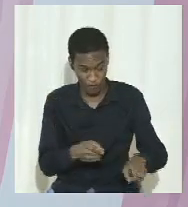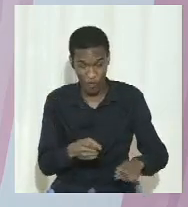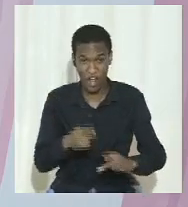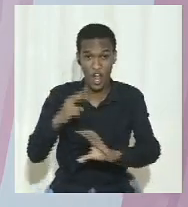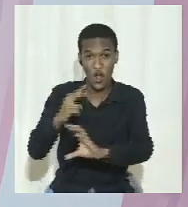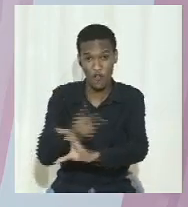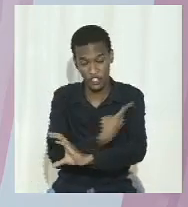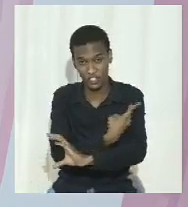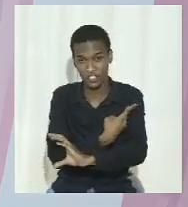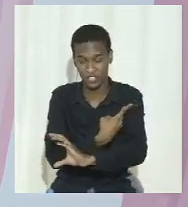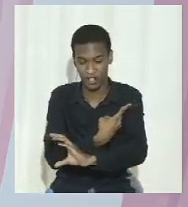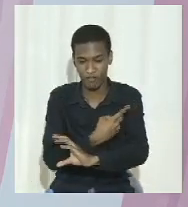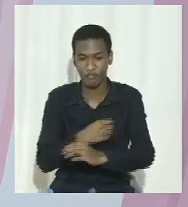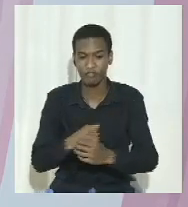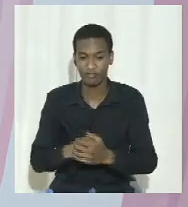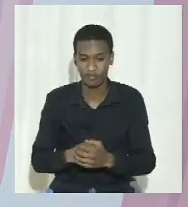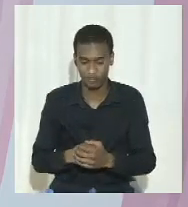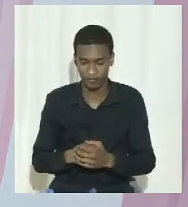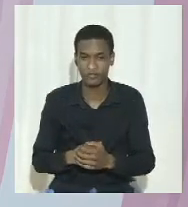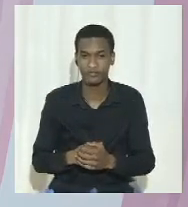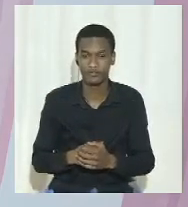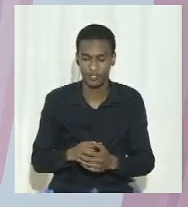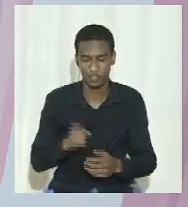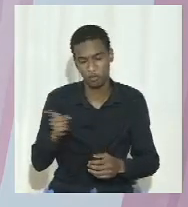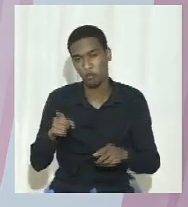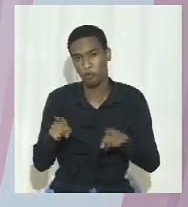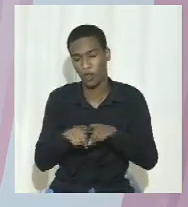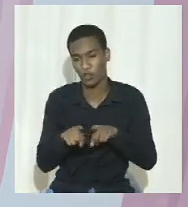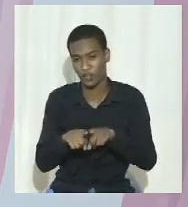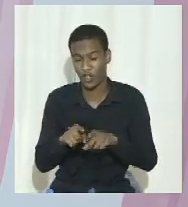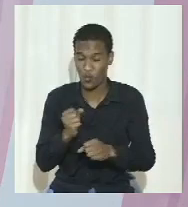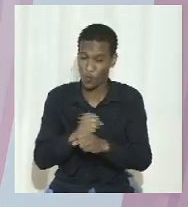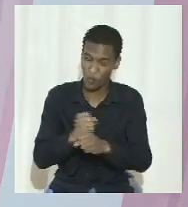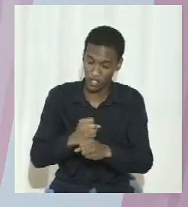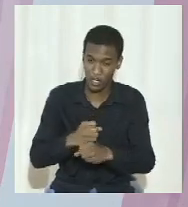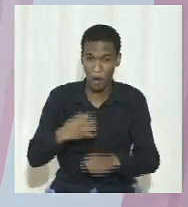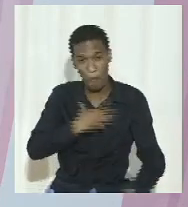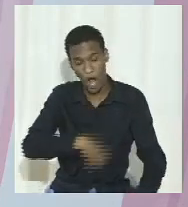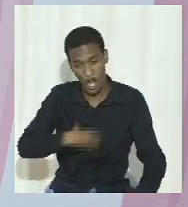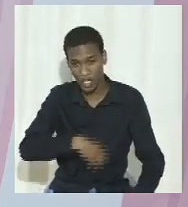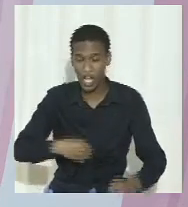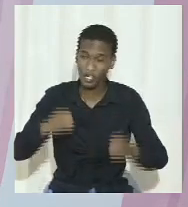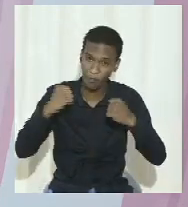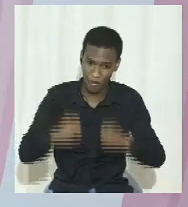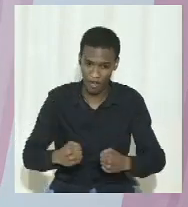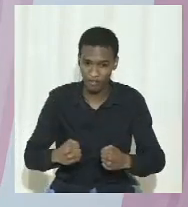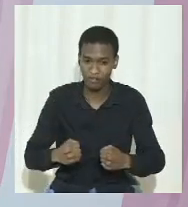retina COVID-19, izany hoe maladie aiguë raha tenena amin'ny teny frantsay izany. Dia